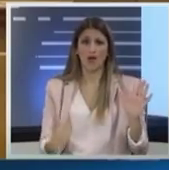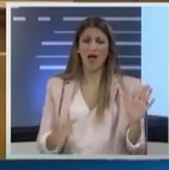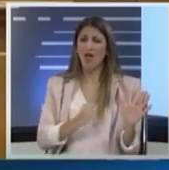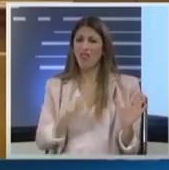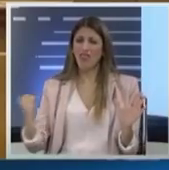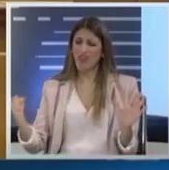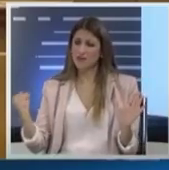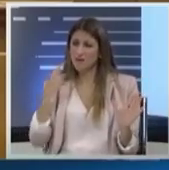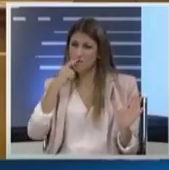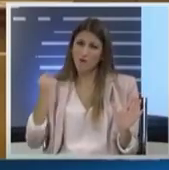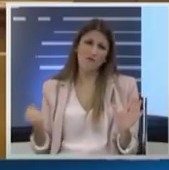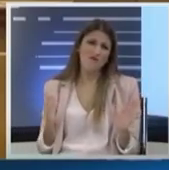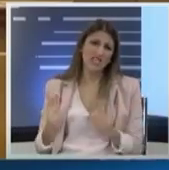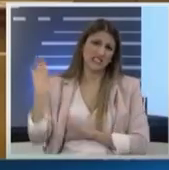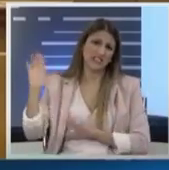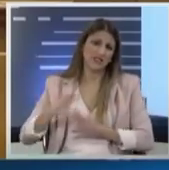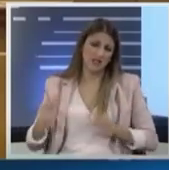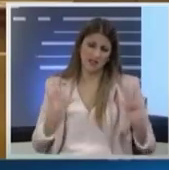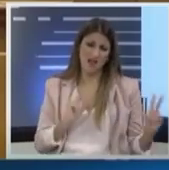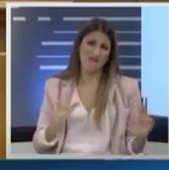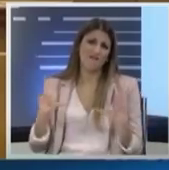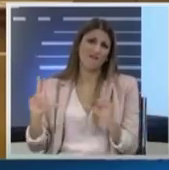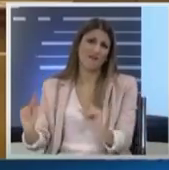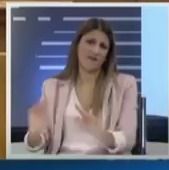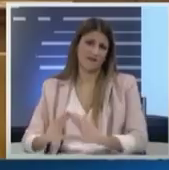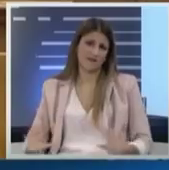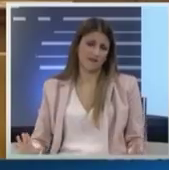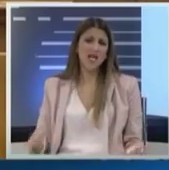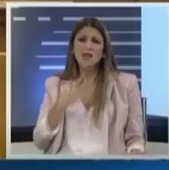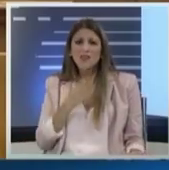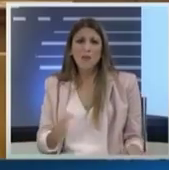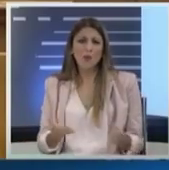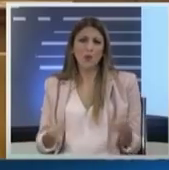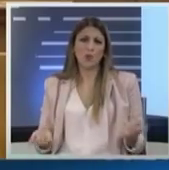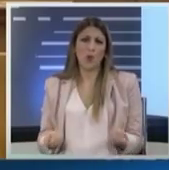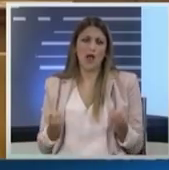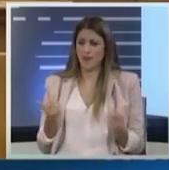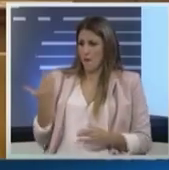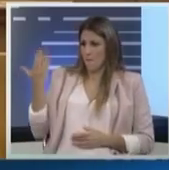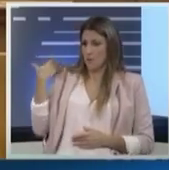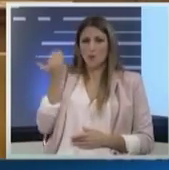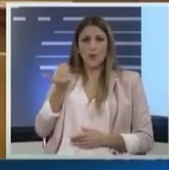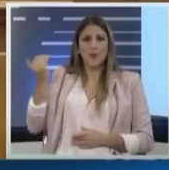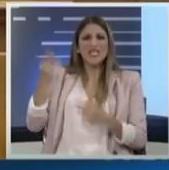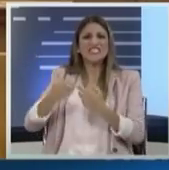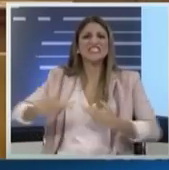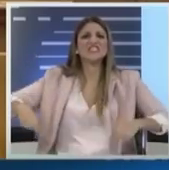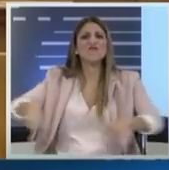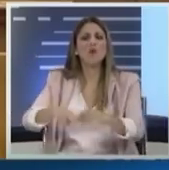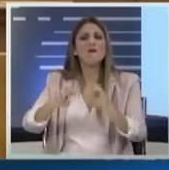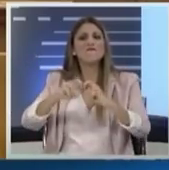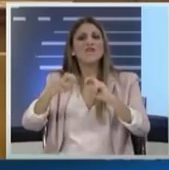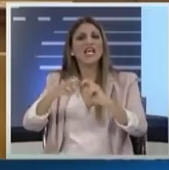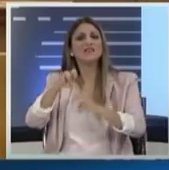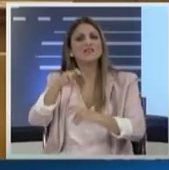υιοθετείτε ακραία επιχειρήματα που έχουν βεβαίως διατυπωθεί και στην πρόσφατη Σύνοδο Κορυφής από αυτούς όμως,